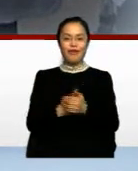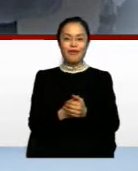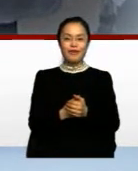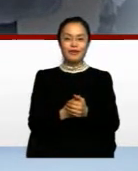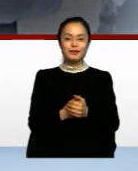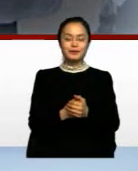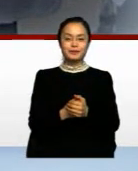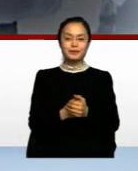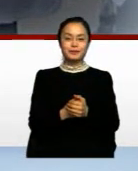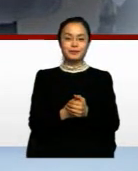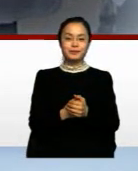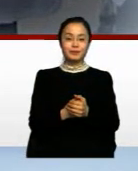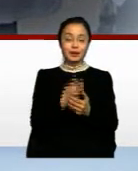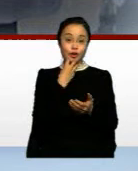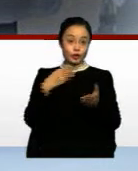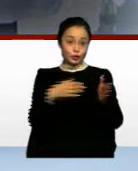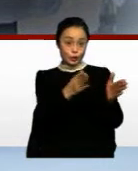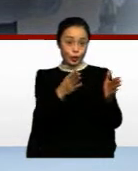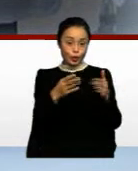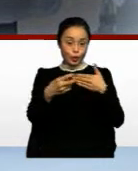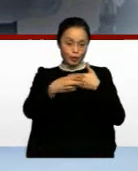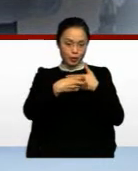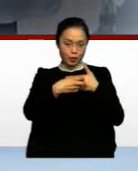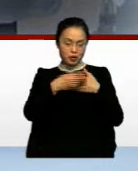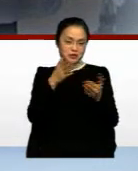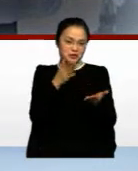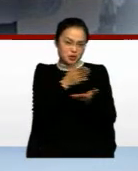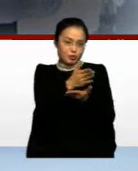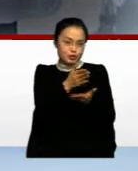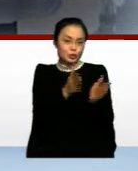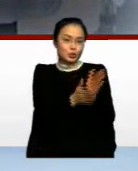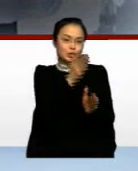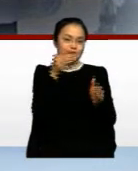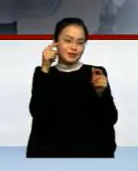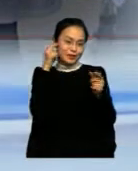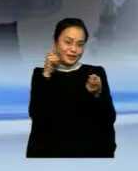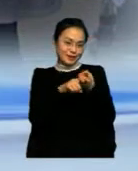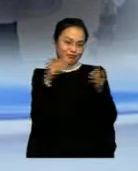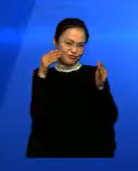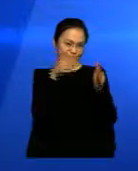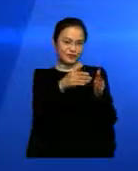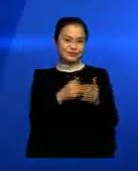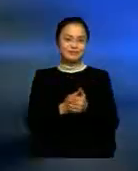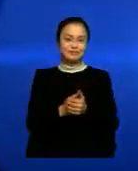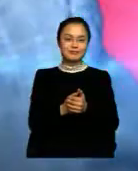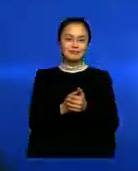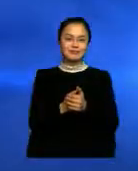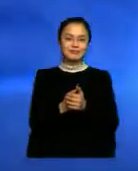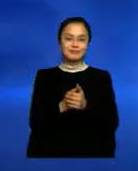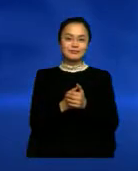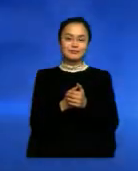거뒀는데요. 경기도가 의료 관광의 중심 도시로 주목을 받고 있습니다. 이상범 기자입니다.